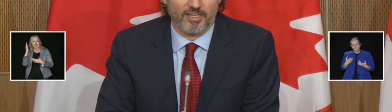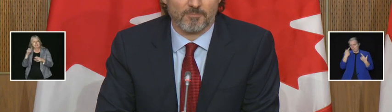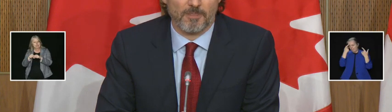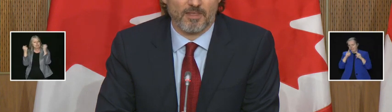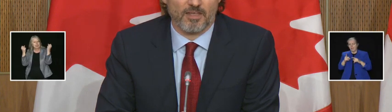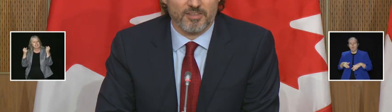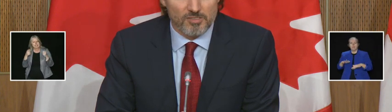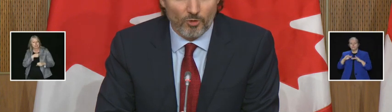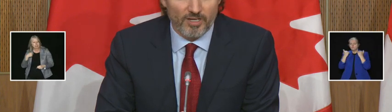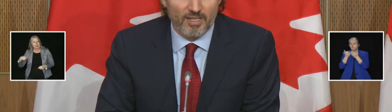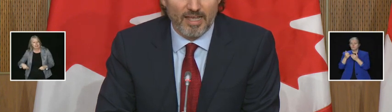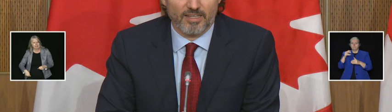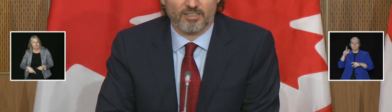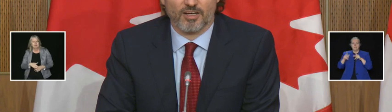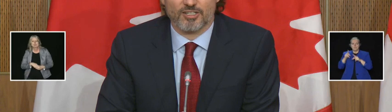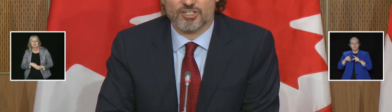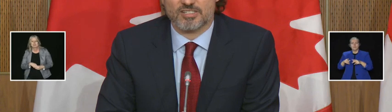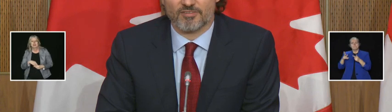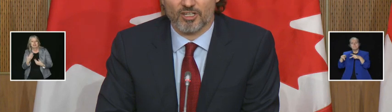oui